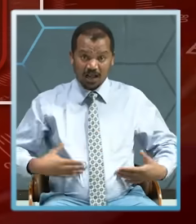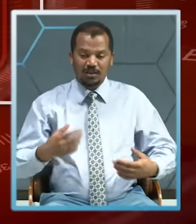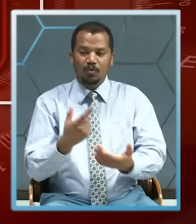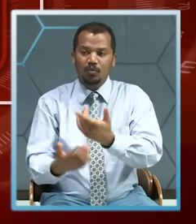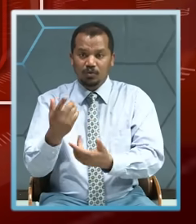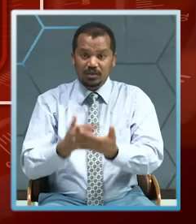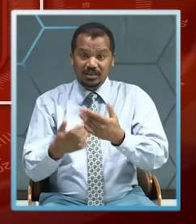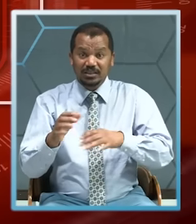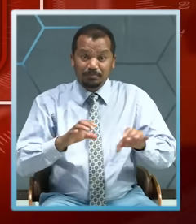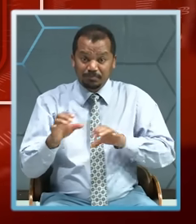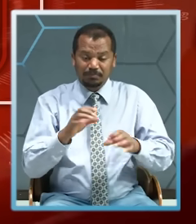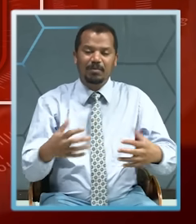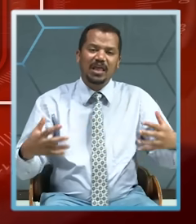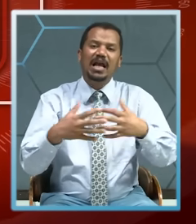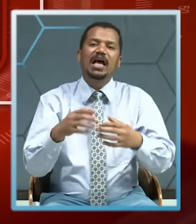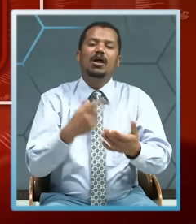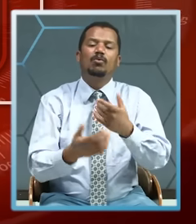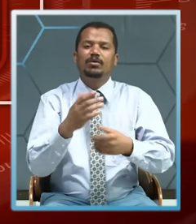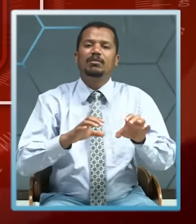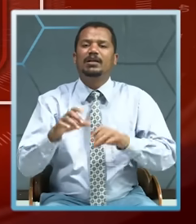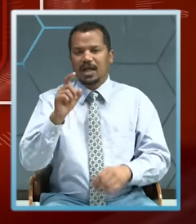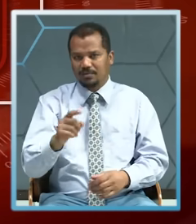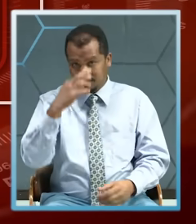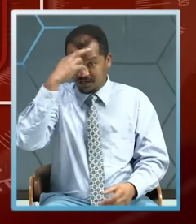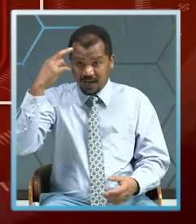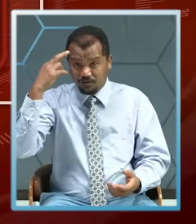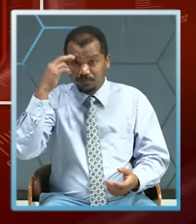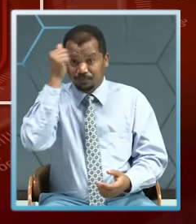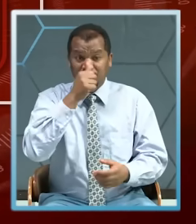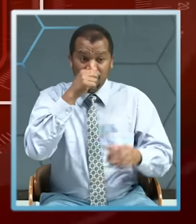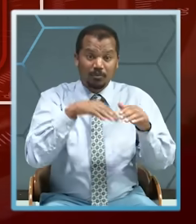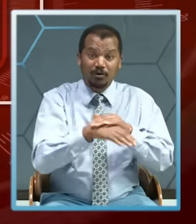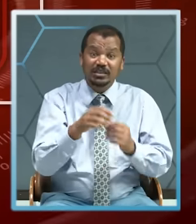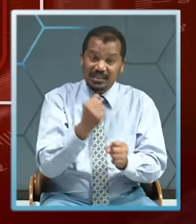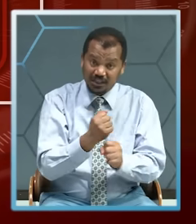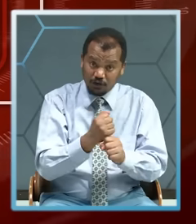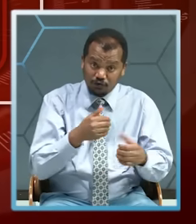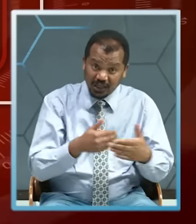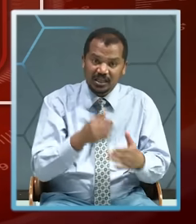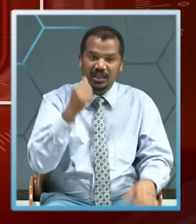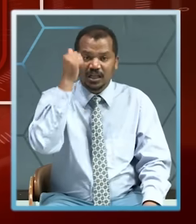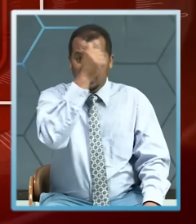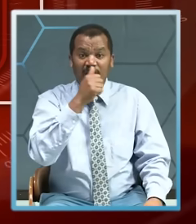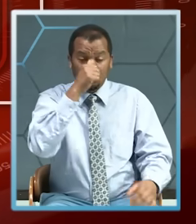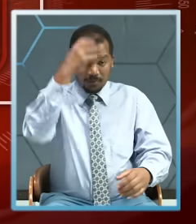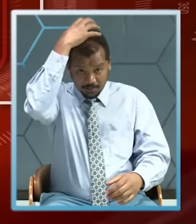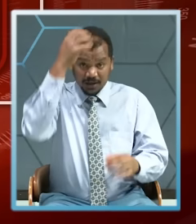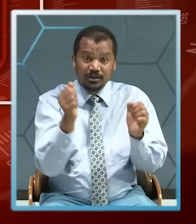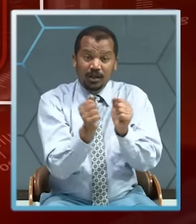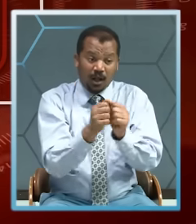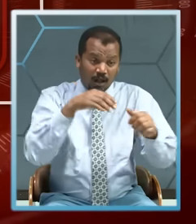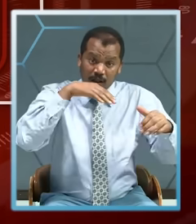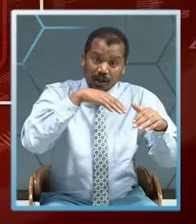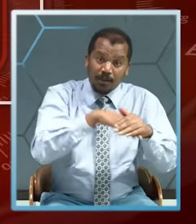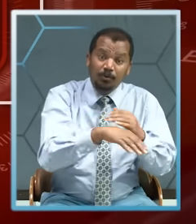ጋር ውይይት በማድረግ የጋራ መግባባት የተደረሰበት ጉዳይ አለ። ምክንያቱም ኢትዮጵያ ውስጥ እስከሰሩ ድረስ ከኢትዮጵያ መንግስት